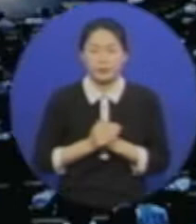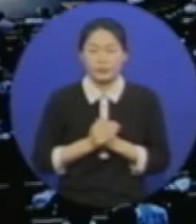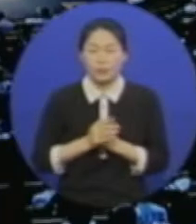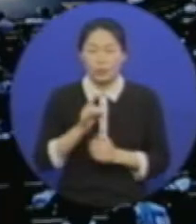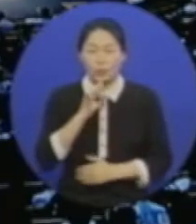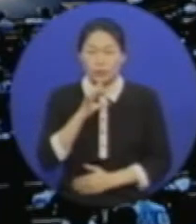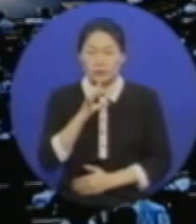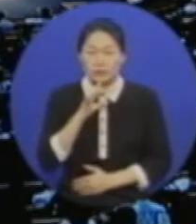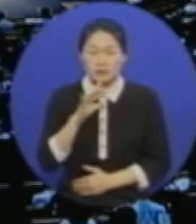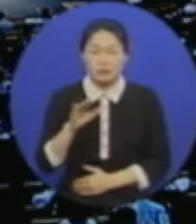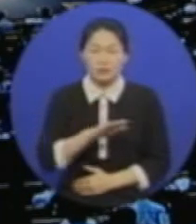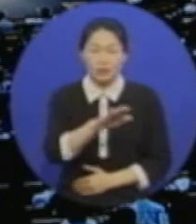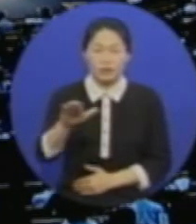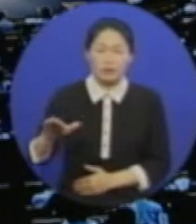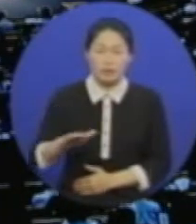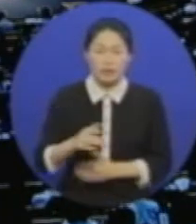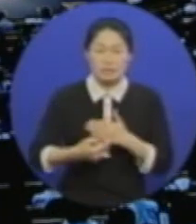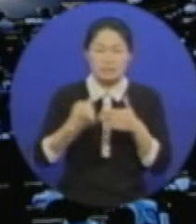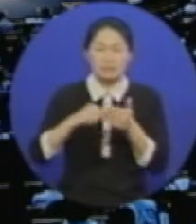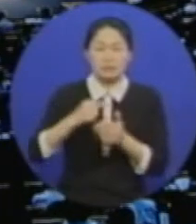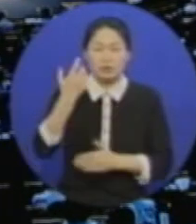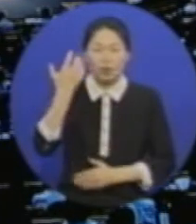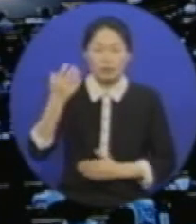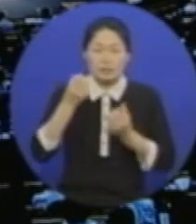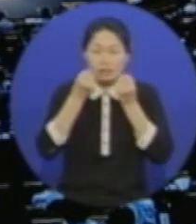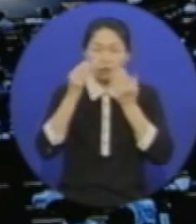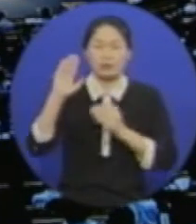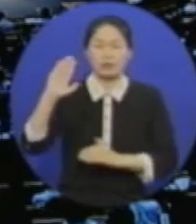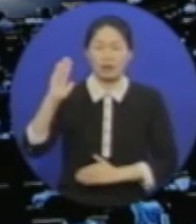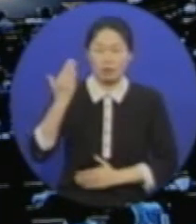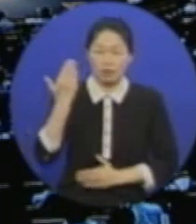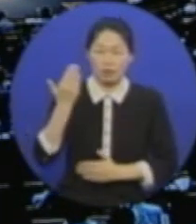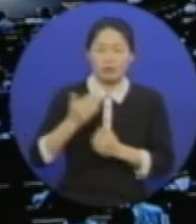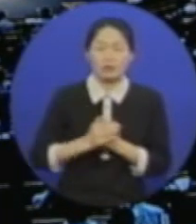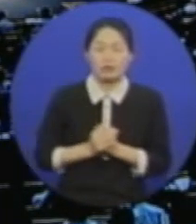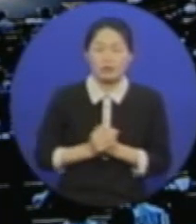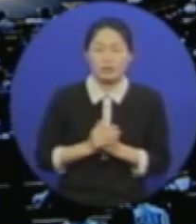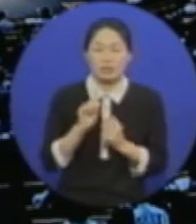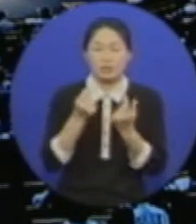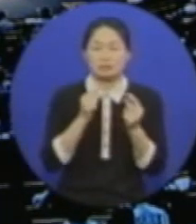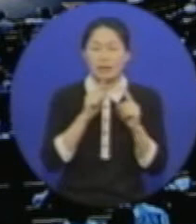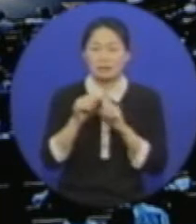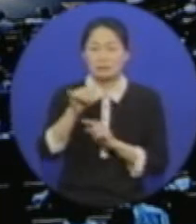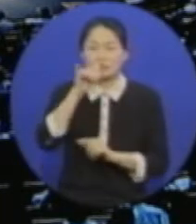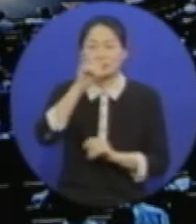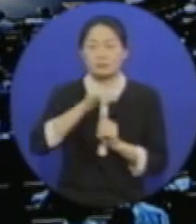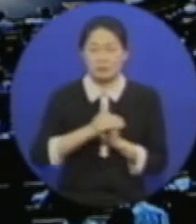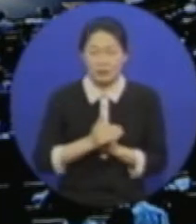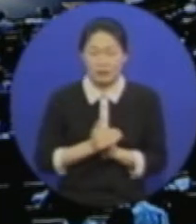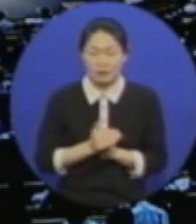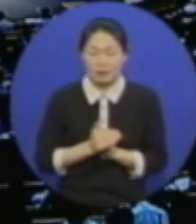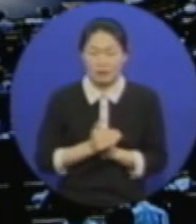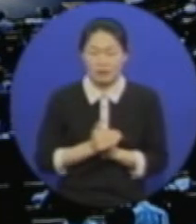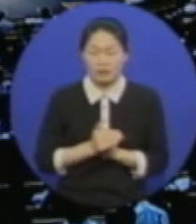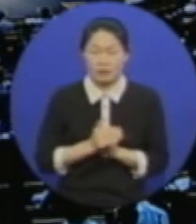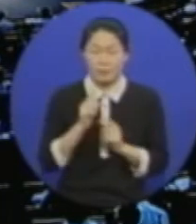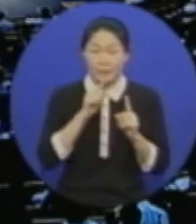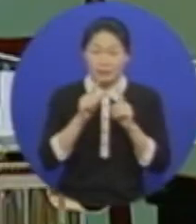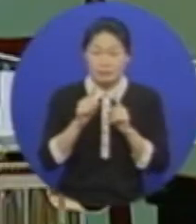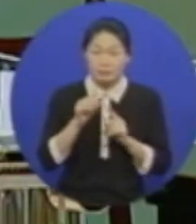오직 너희의 심령이 새롭게 되어 그렇게 말씀 했어요 이것이 바로